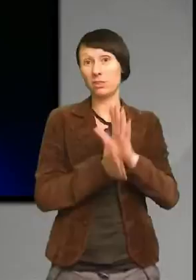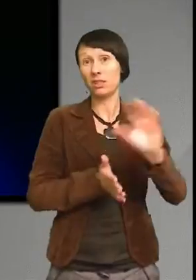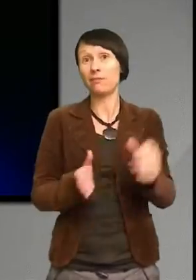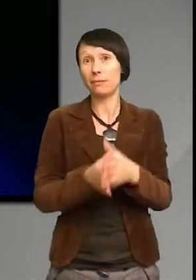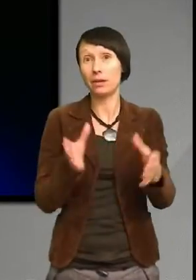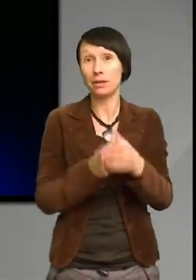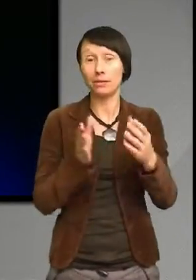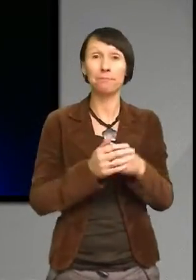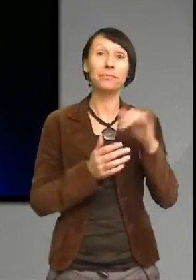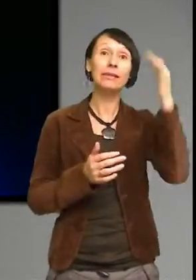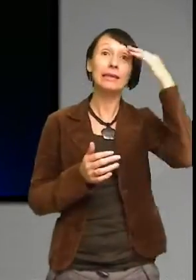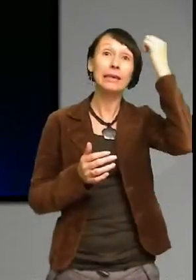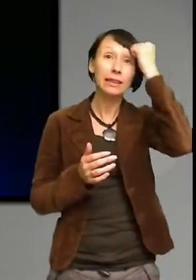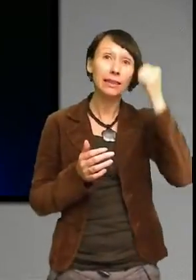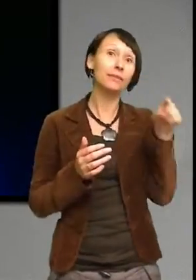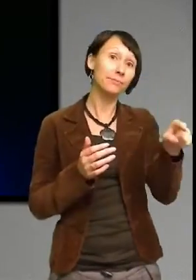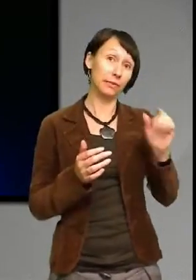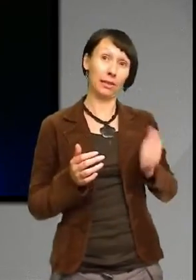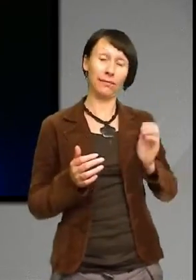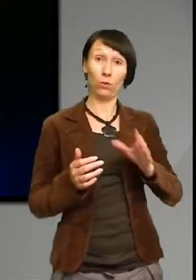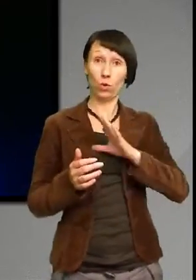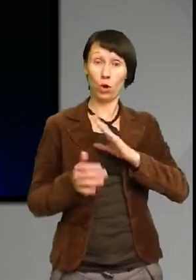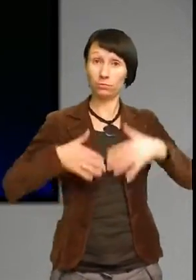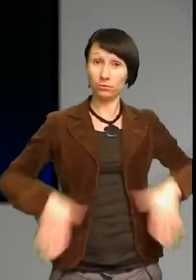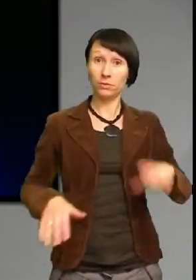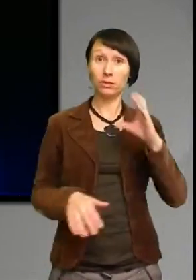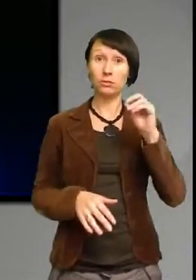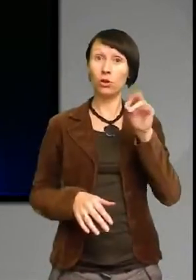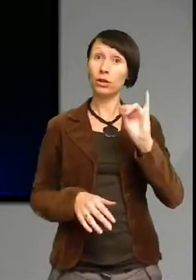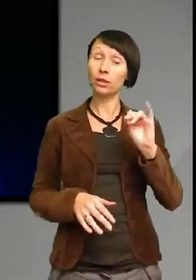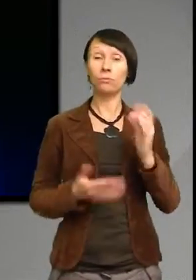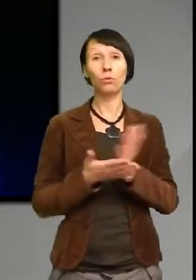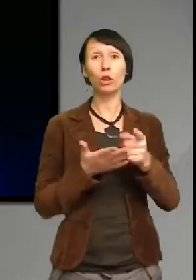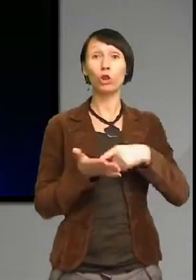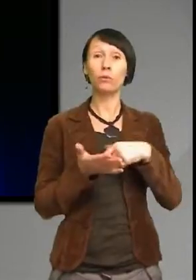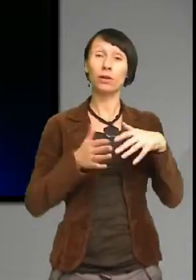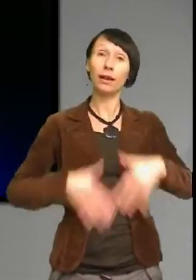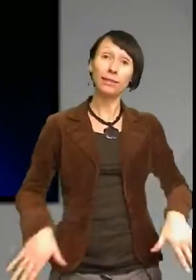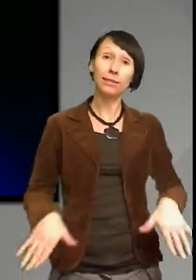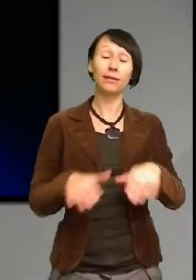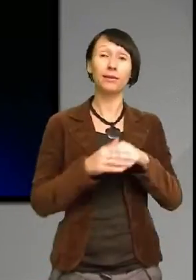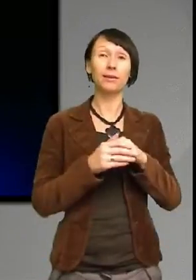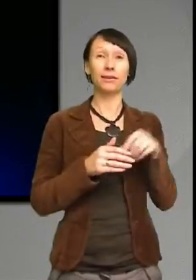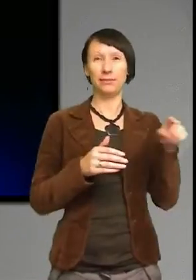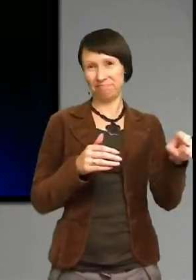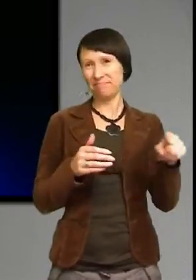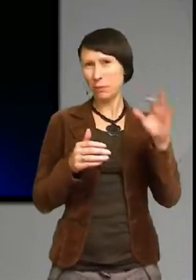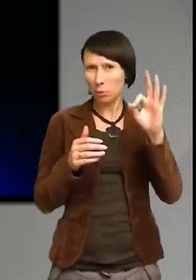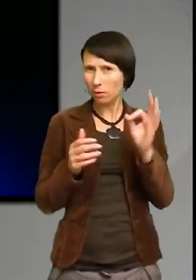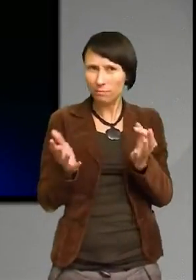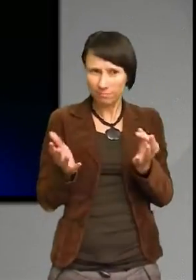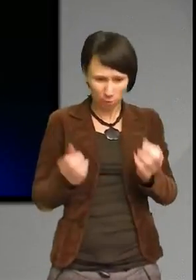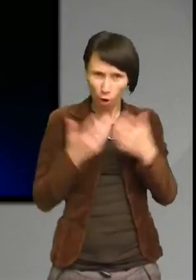I Indien är de flesta kvinnorna klädda i saris, som en form av klänning som man bildar genom att man tar ett långt tygstycke